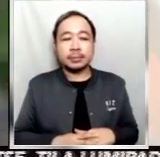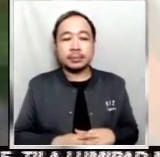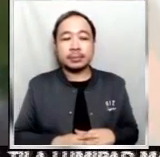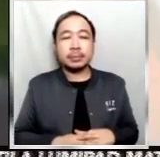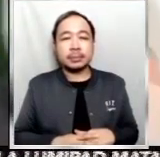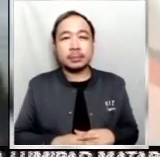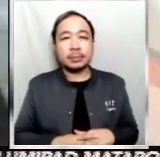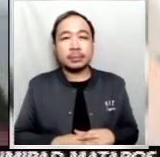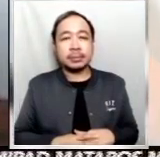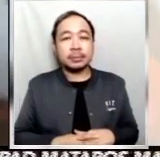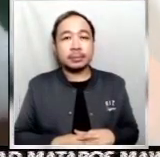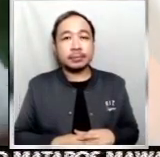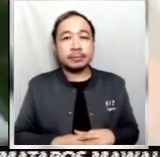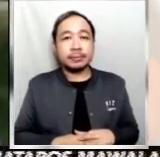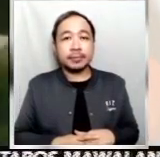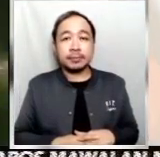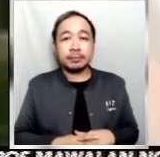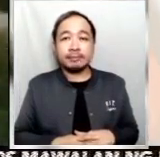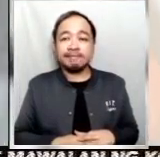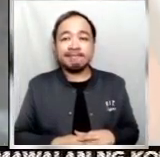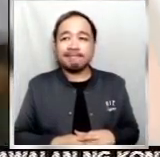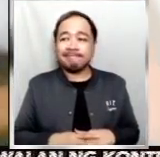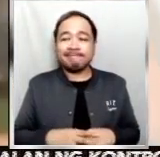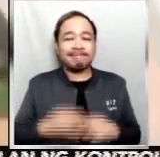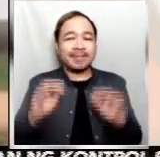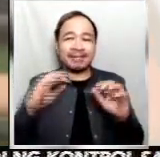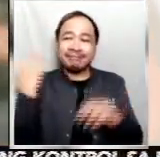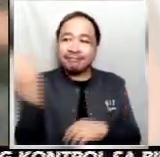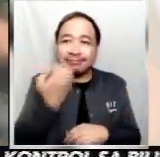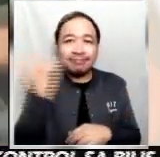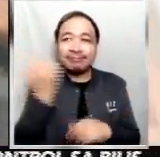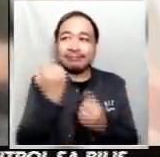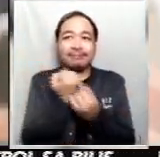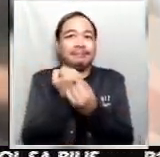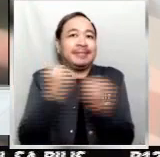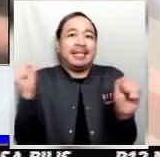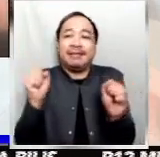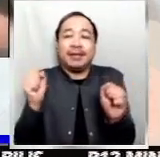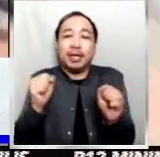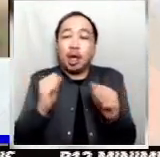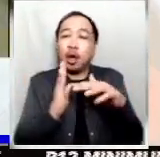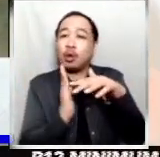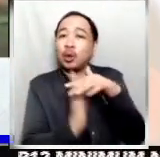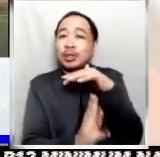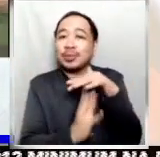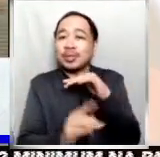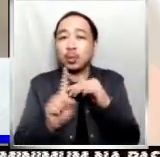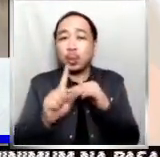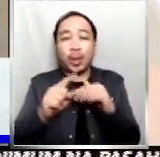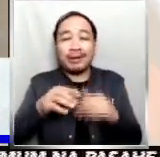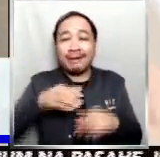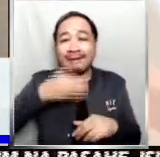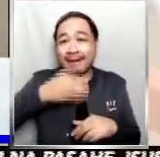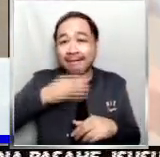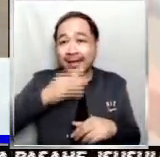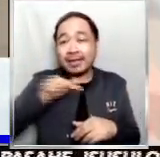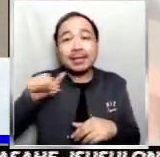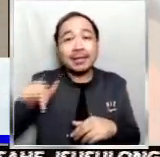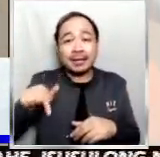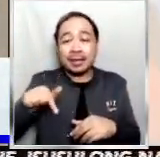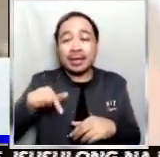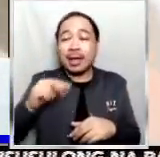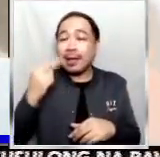Mabilisan naman ang ginawang paglika sa mga customer ng isang cafe sa Don Salvador Benedicto sa Negros Occidental.